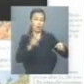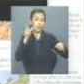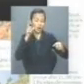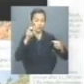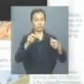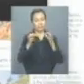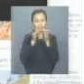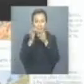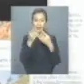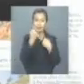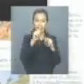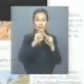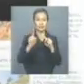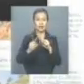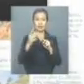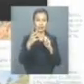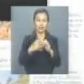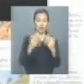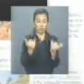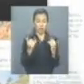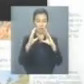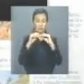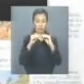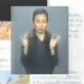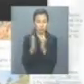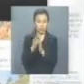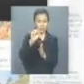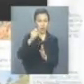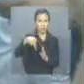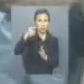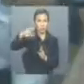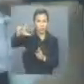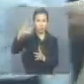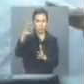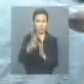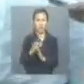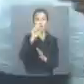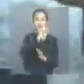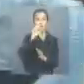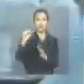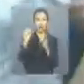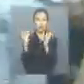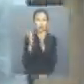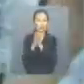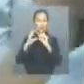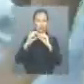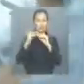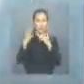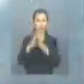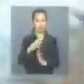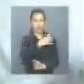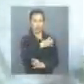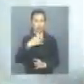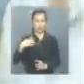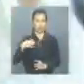นี้ก็ไม่มีกำหนดการเข้าร่วมประชุมกับสปภ.หรือประชุมวุฒิสภามีเพียงภารกิจต้อนรับเอกอัครราชทูตจีนและเนเธอ